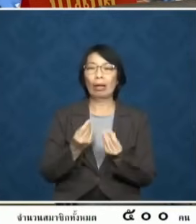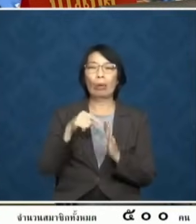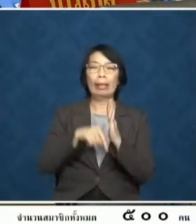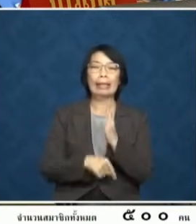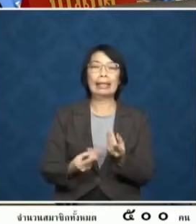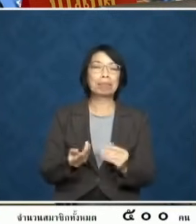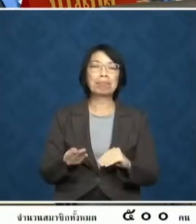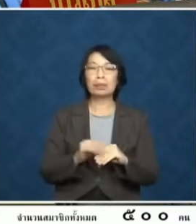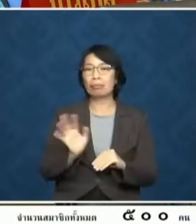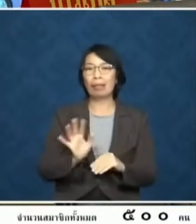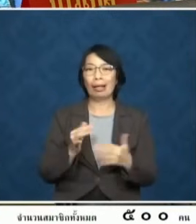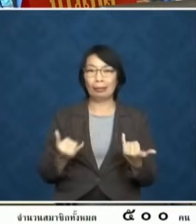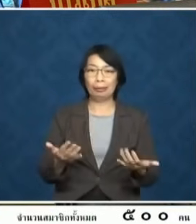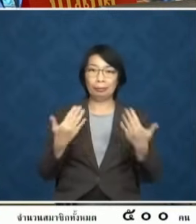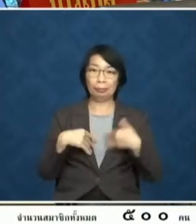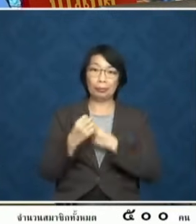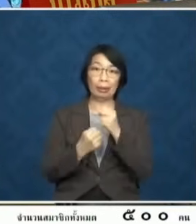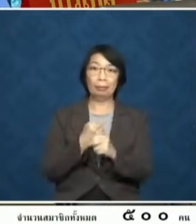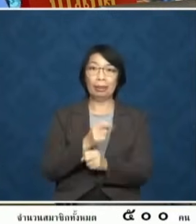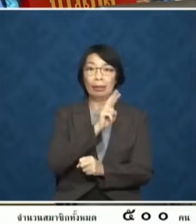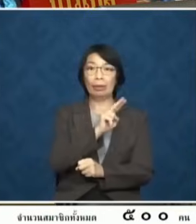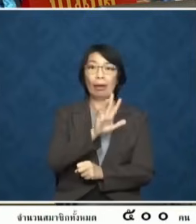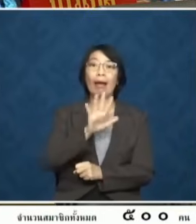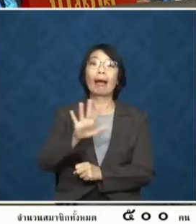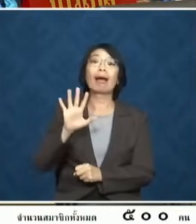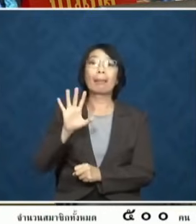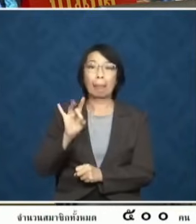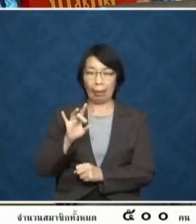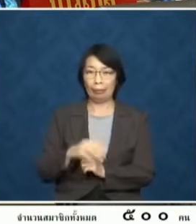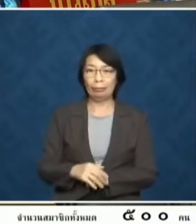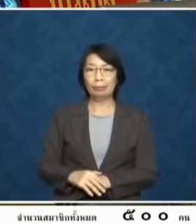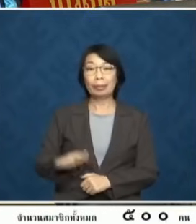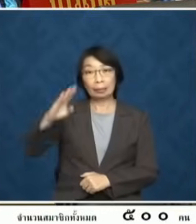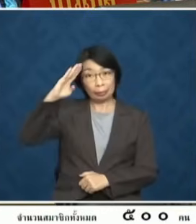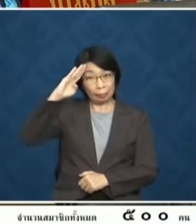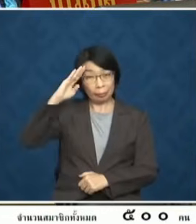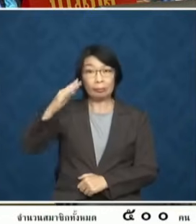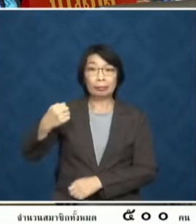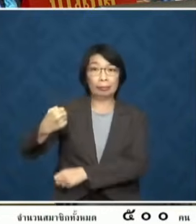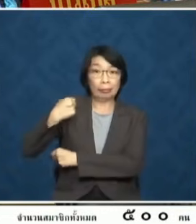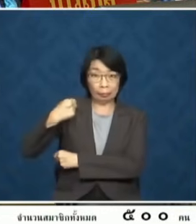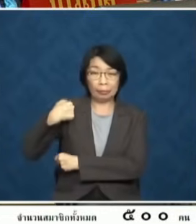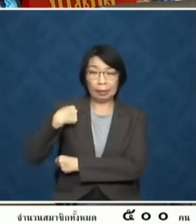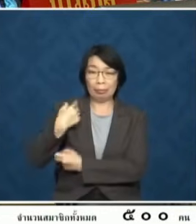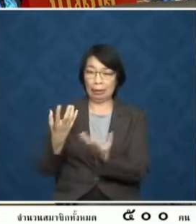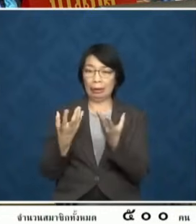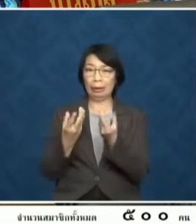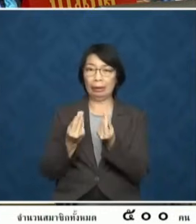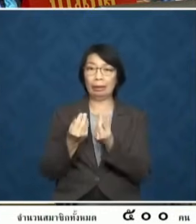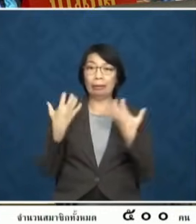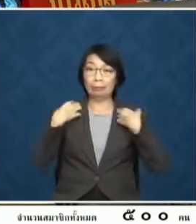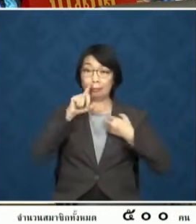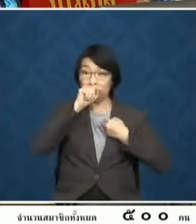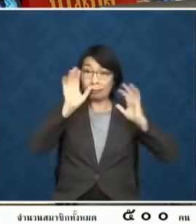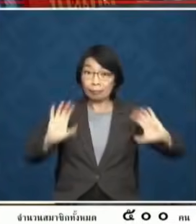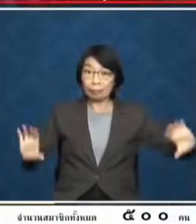นี้นะคะจากนั้นนะคะในปี 58นะคะก็กองทัพบกนะคะก็ริเริ่มการใช้ที่ดินราชพัสดุที่อยู่ในครอบลอง